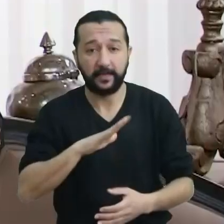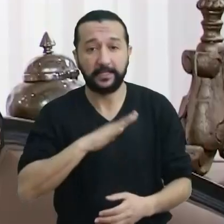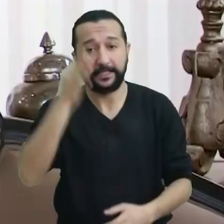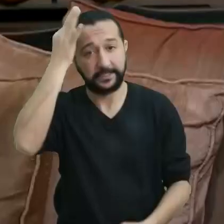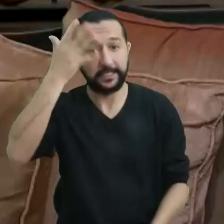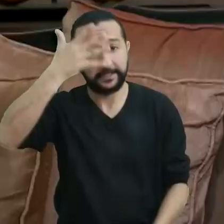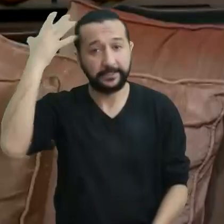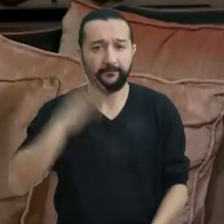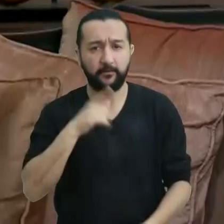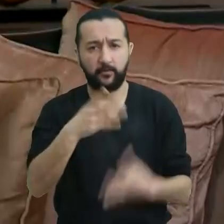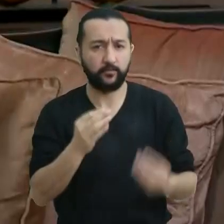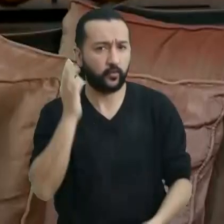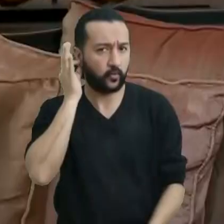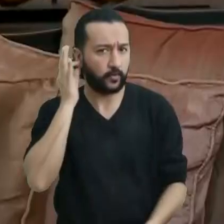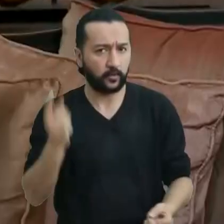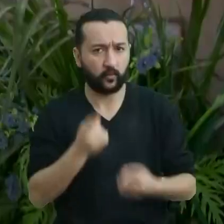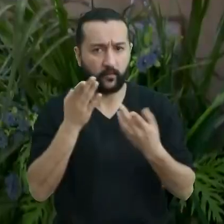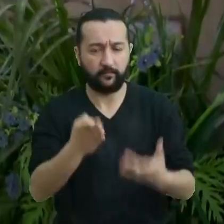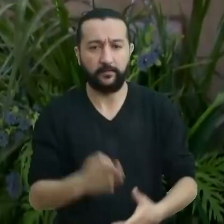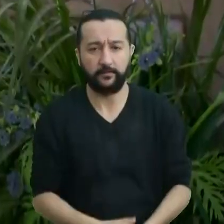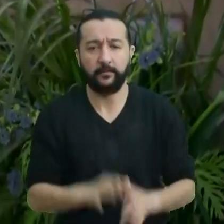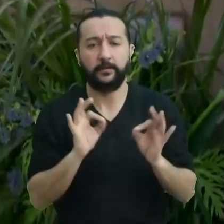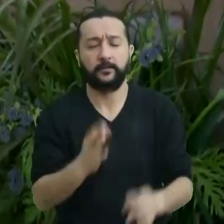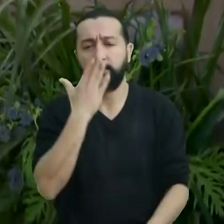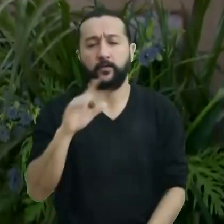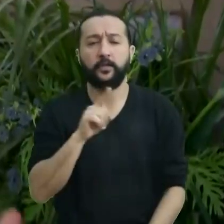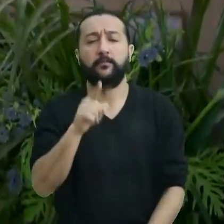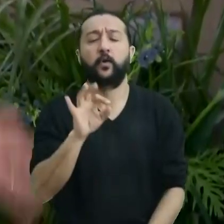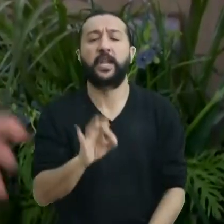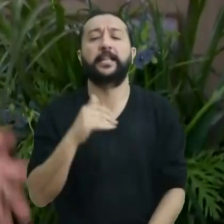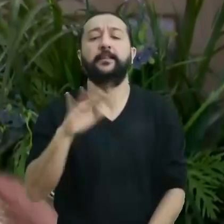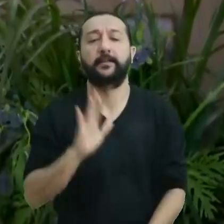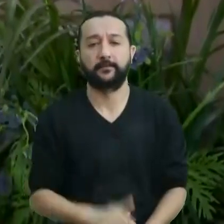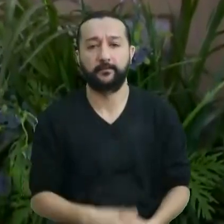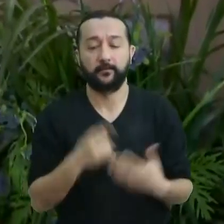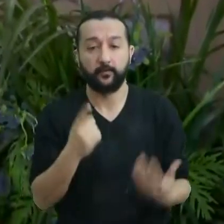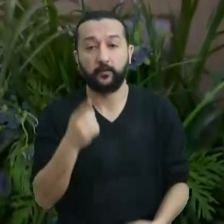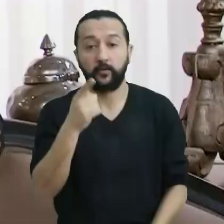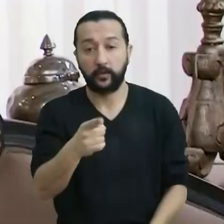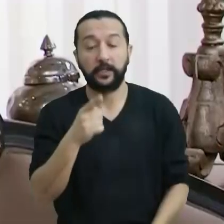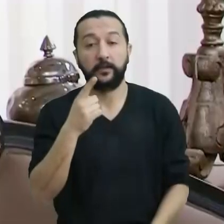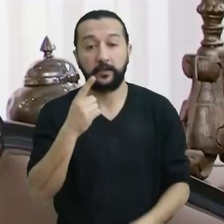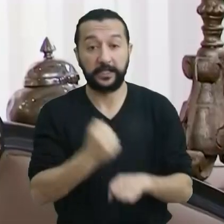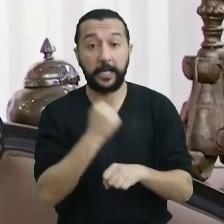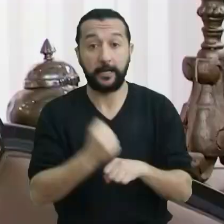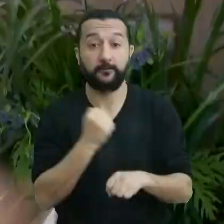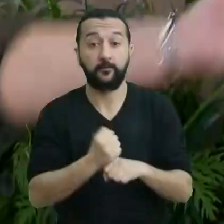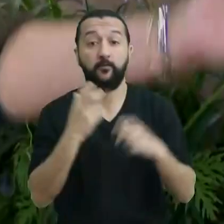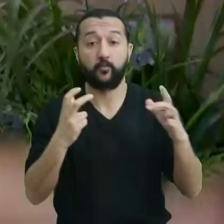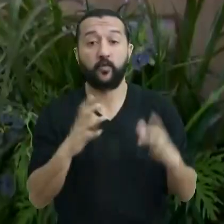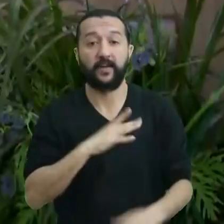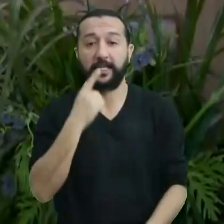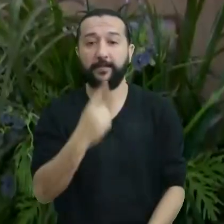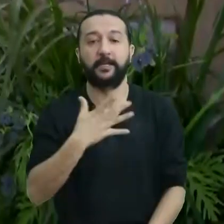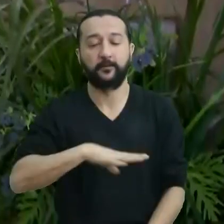mıllı bir şey. O nasıl bir küpeymiş öyle ya? Yok canım yani böyle göz taşları vardı, onu demek istiyor